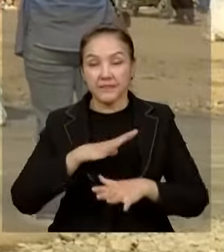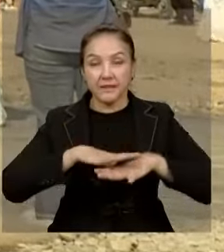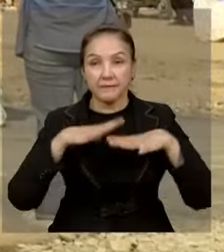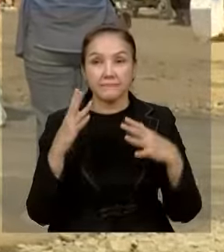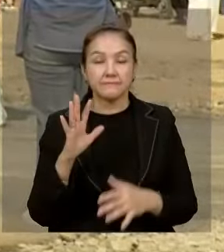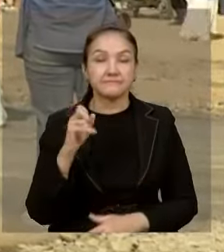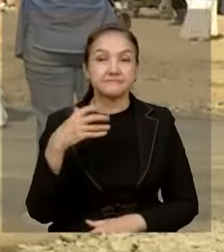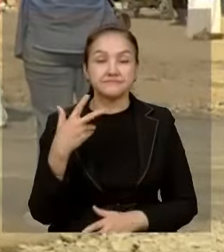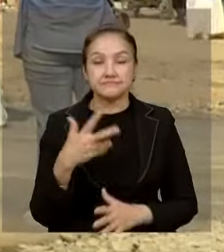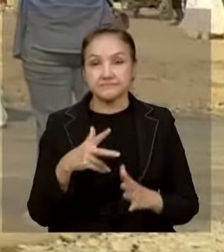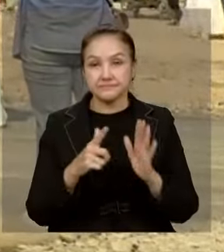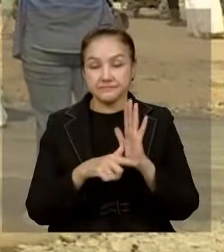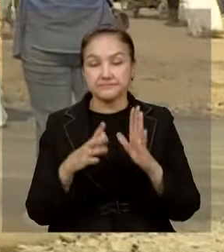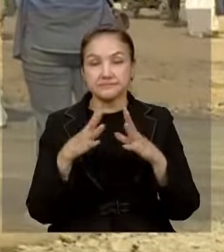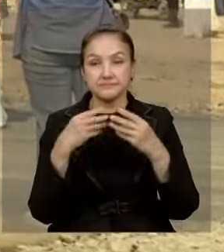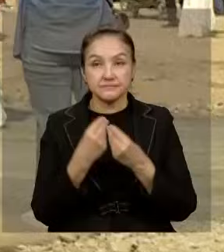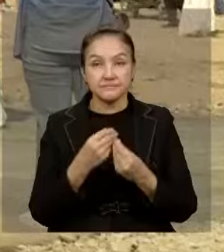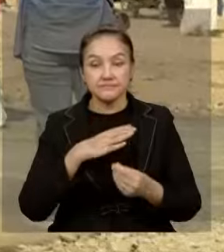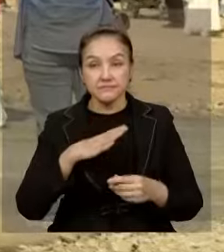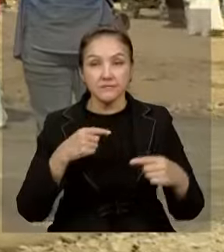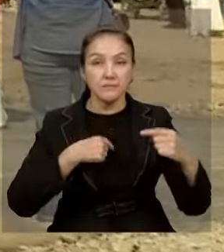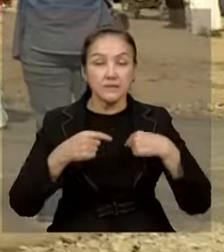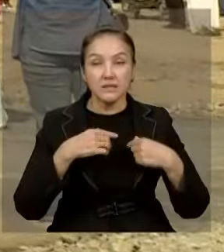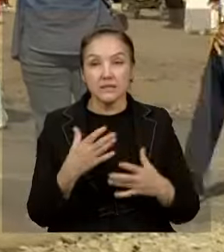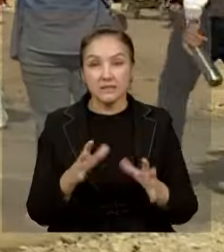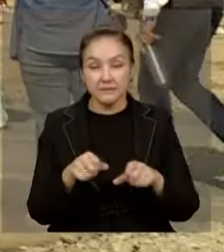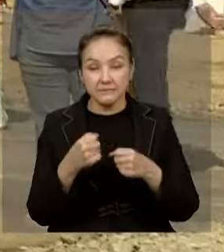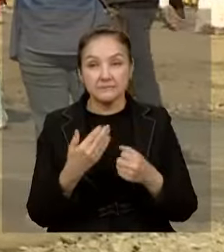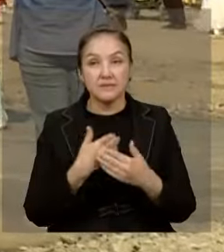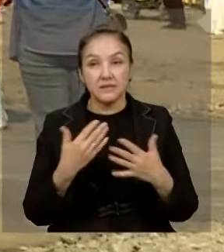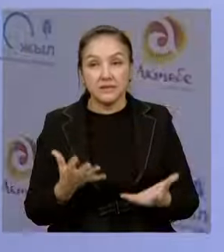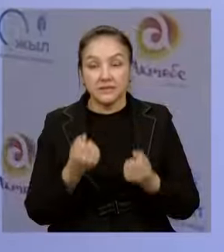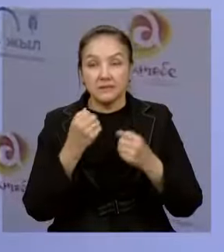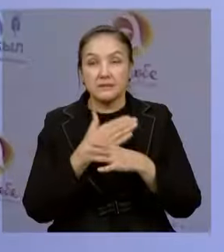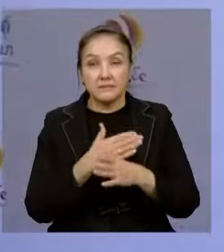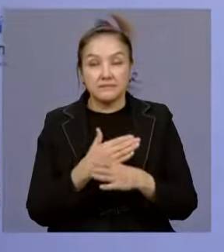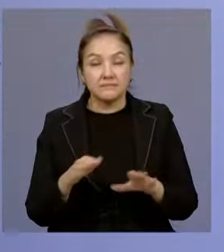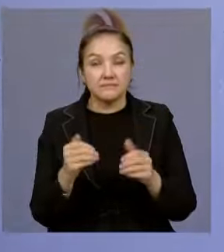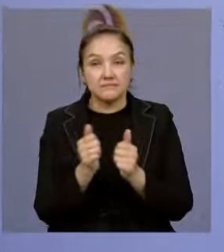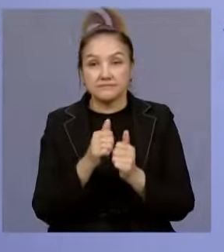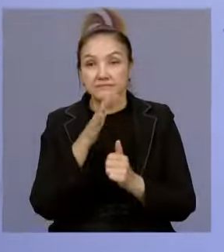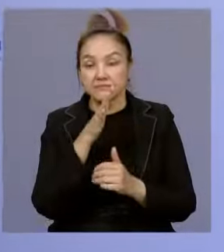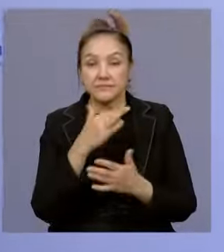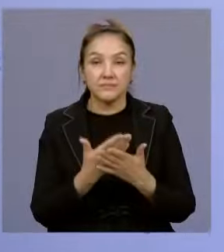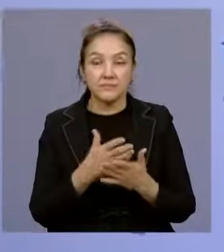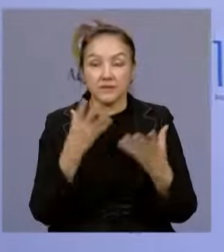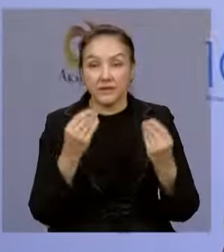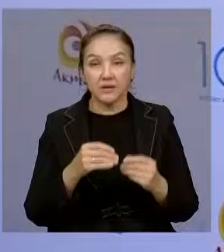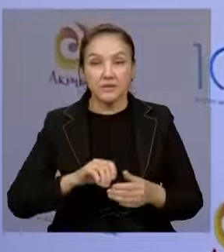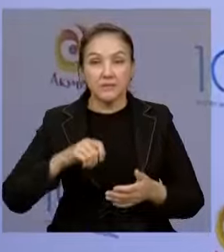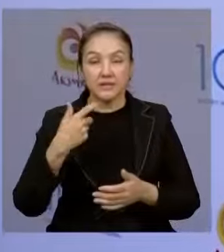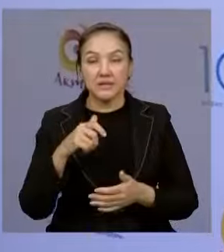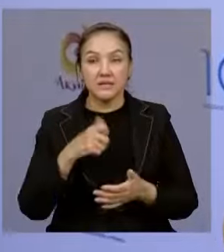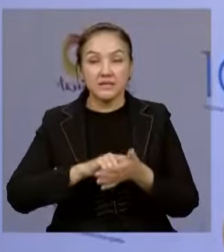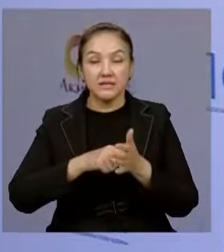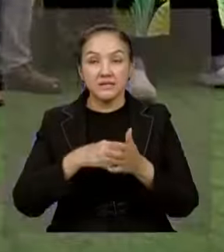400 семей Вот именно те кто пострадал от этих паводков они получили от нас поддержку и помощь в ближайшие дни фонд вручит ключи ещё от 30